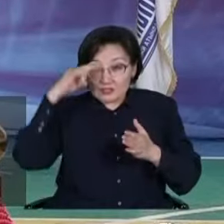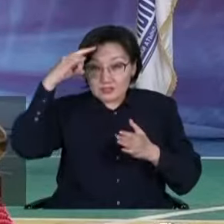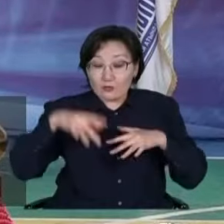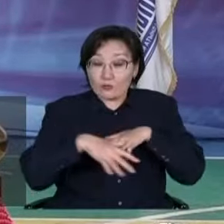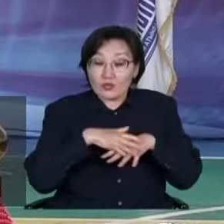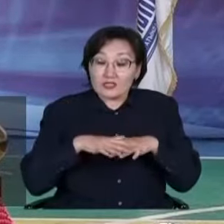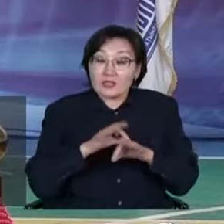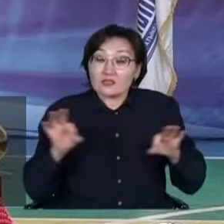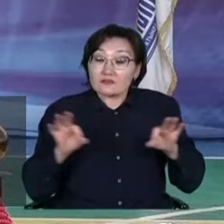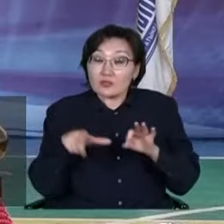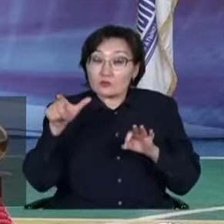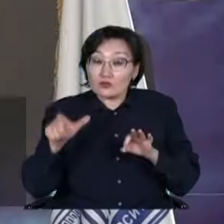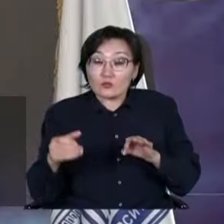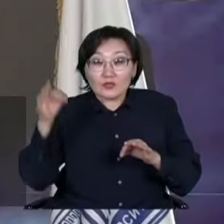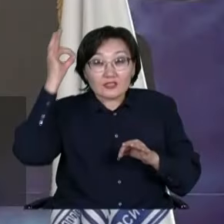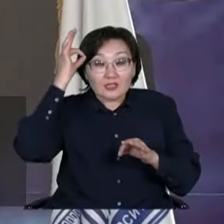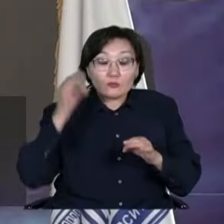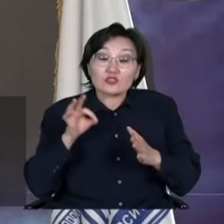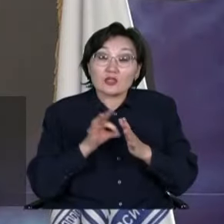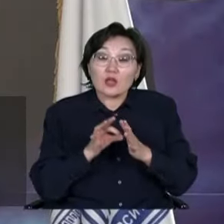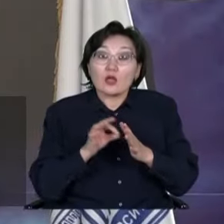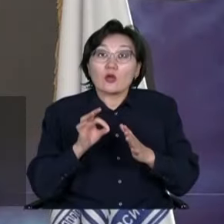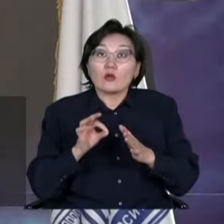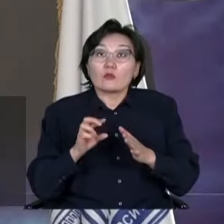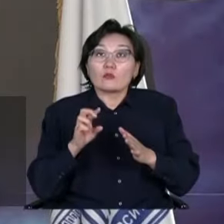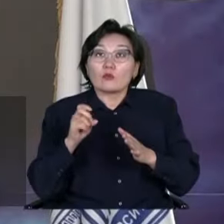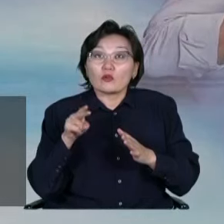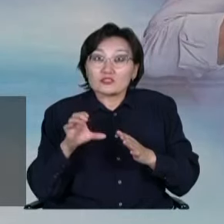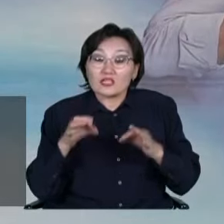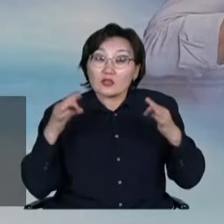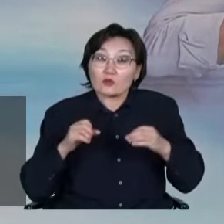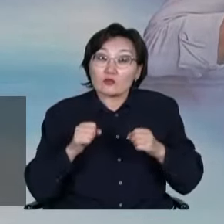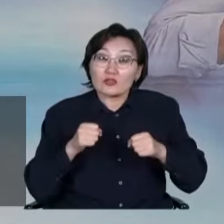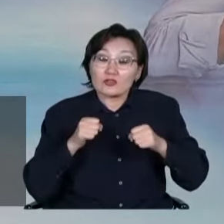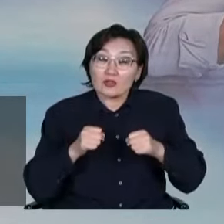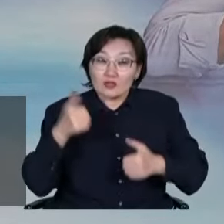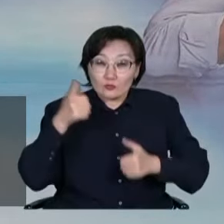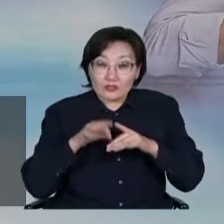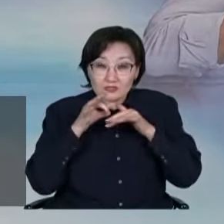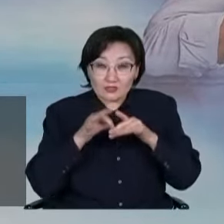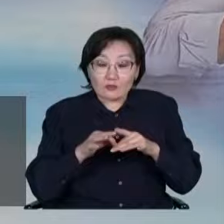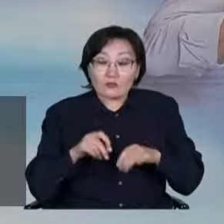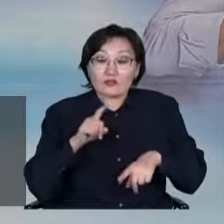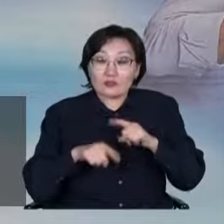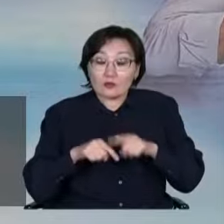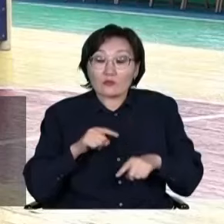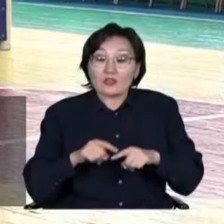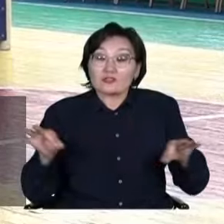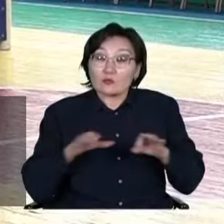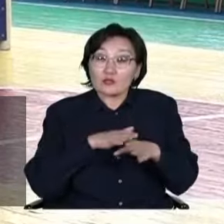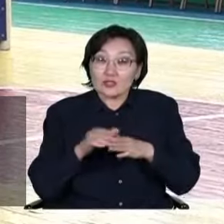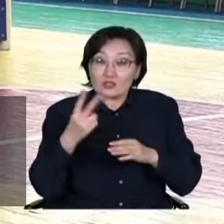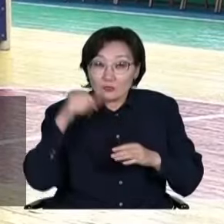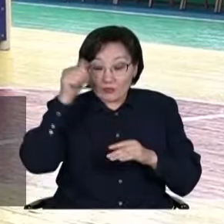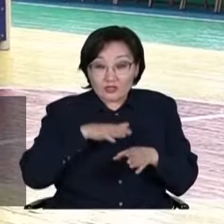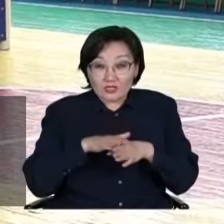әртісі Ескендір Хасанғалиевті еске алу мақсатында бокстан ашық турнир өтті. Іс-шараға патриоттық әнді орындап жүрген биыл құрылғанына 20 жыл